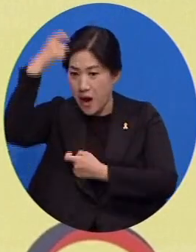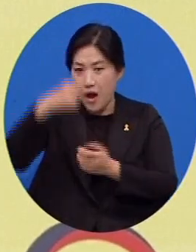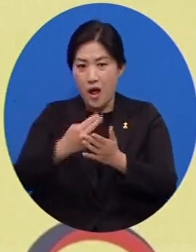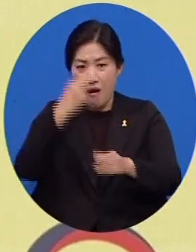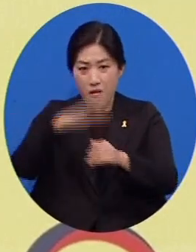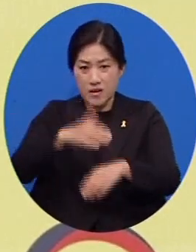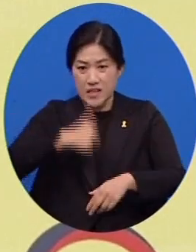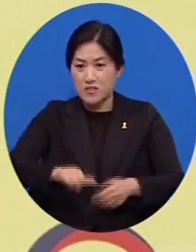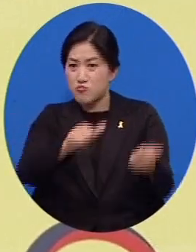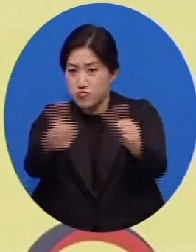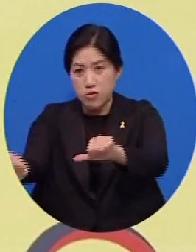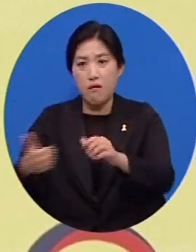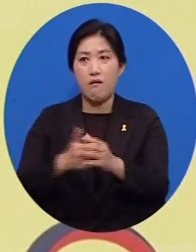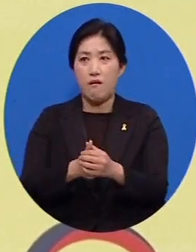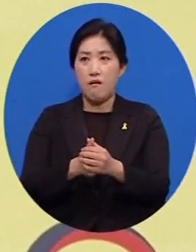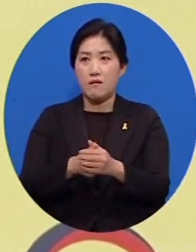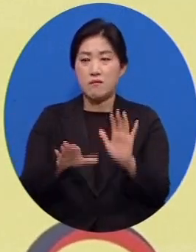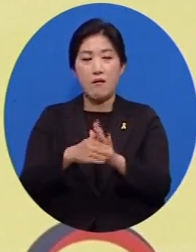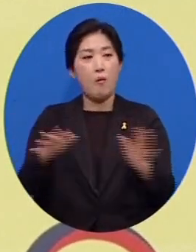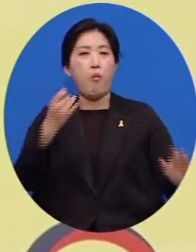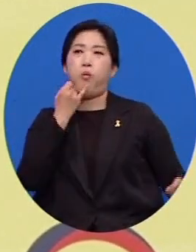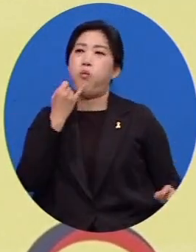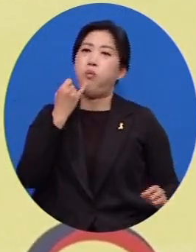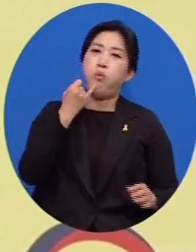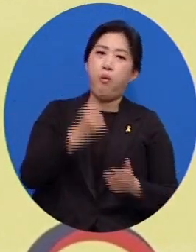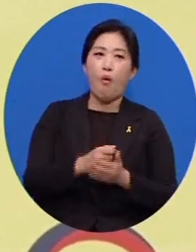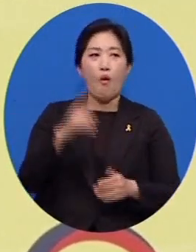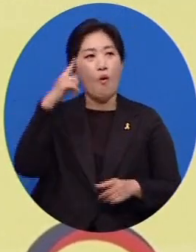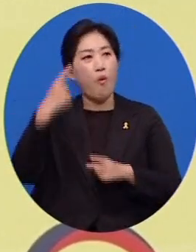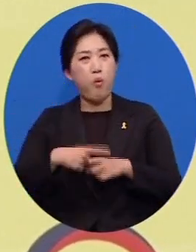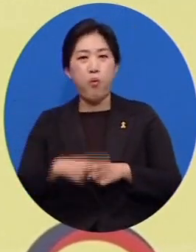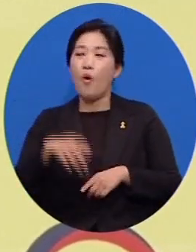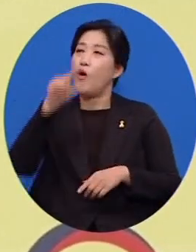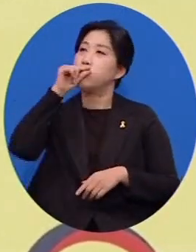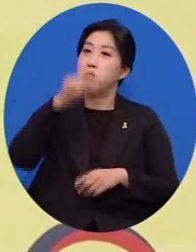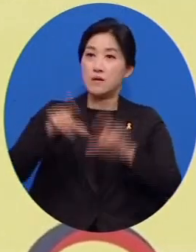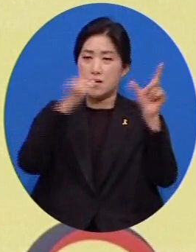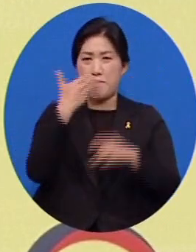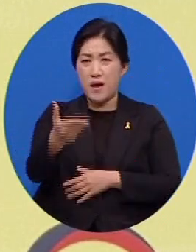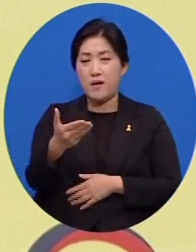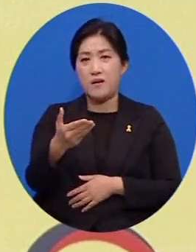억울하게 자식을 잃고도 아무 일 없다는 듯이 입 다물고 살아갈 수 있습니까?